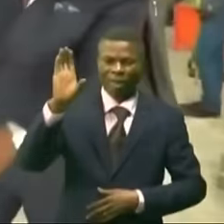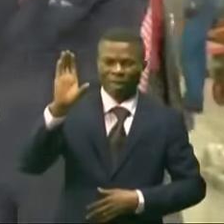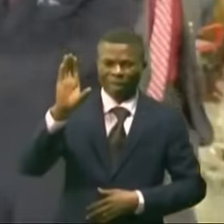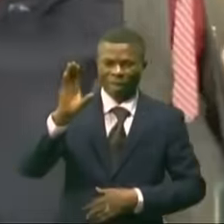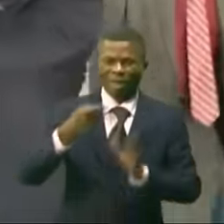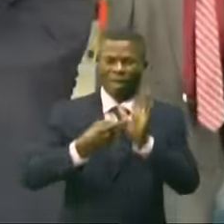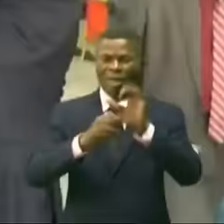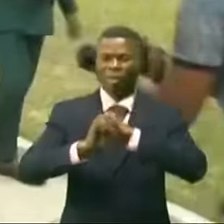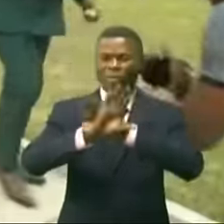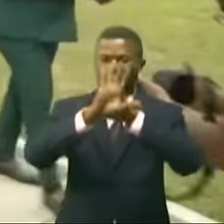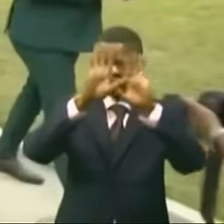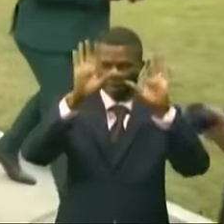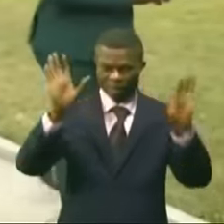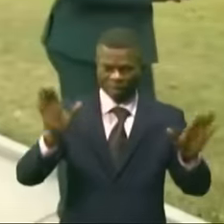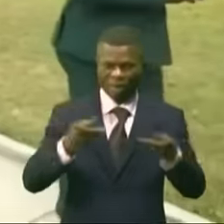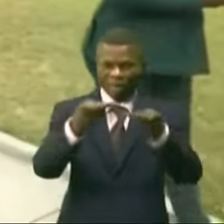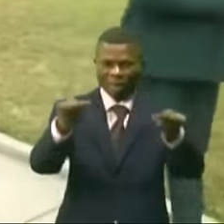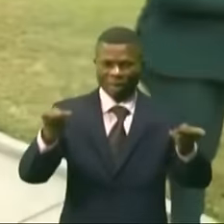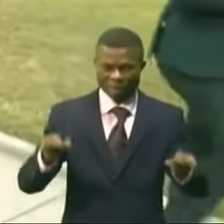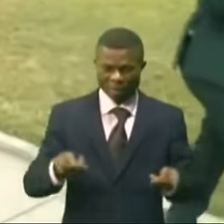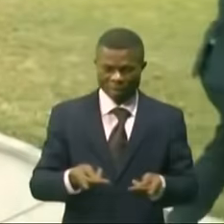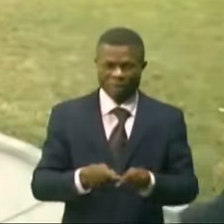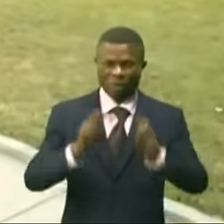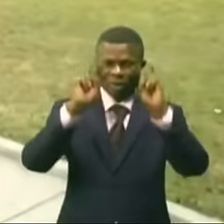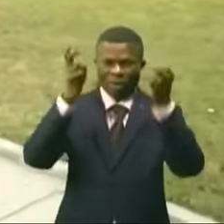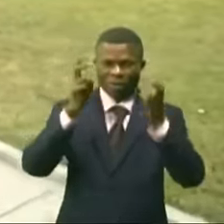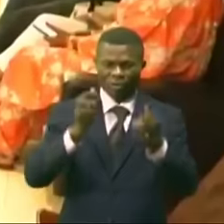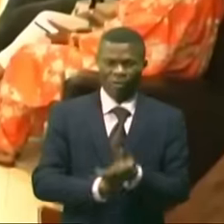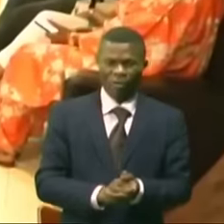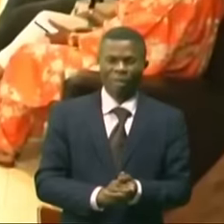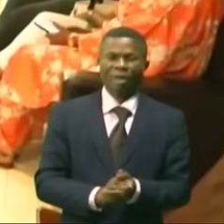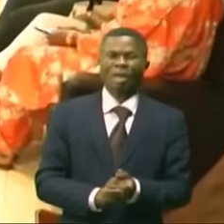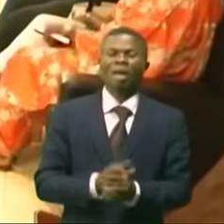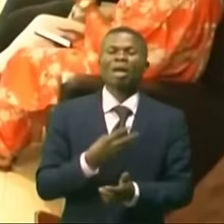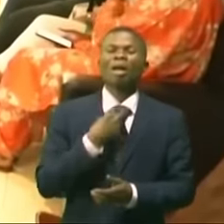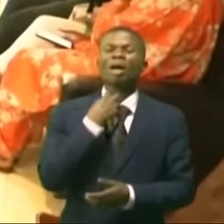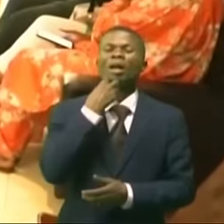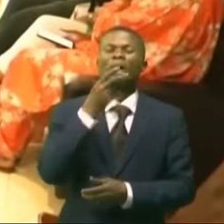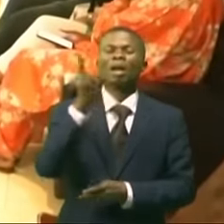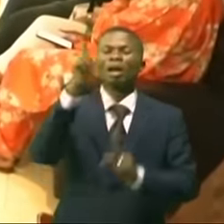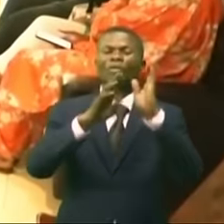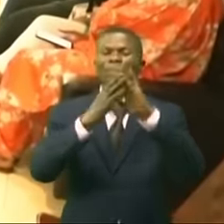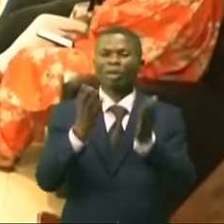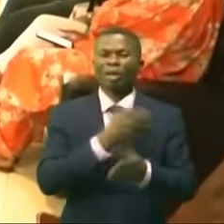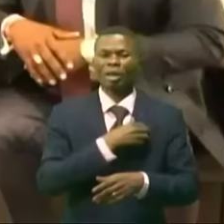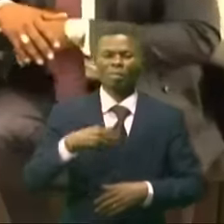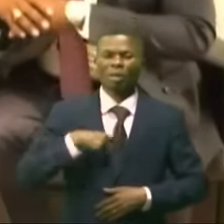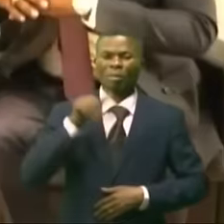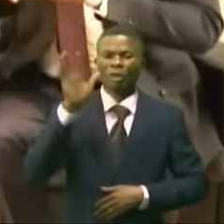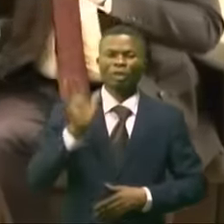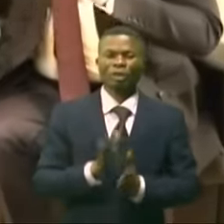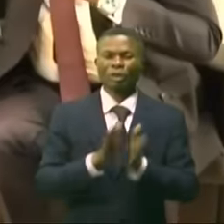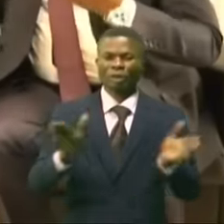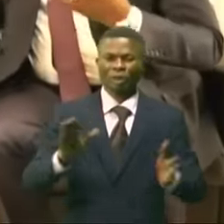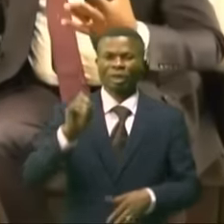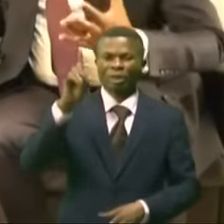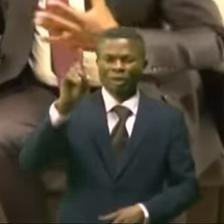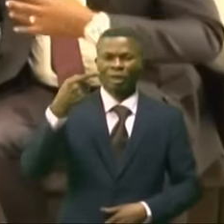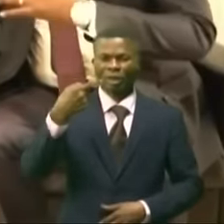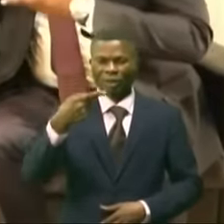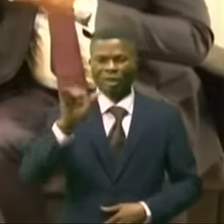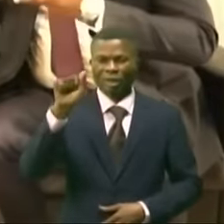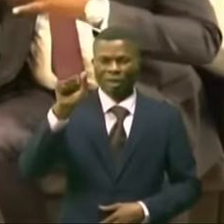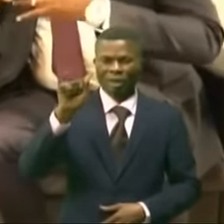plus écologique l'espace de la cité de la voix du peuple Madame le Directeur Général de la RTNC Sylvie elenge